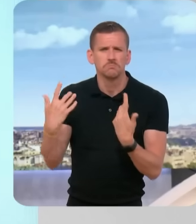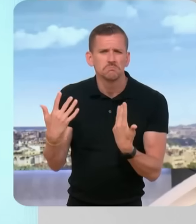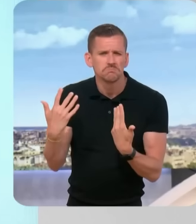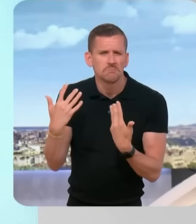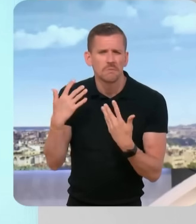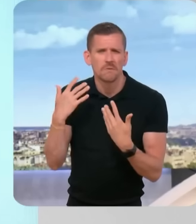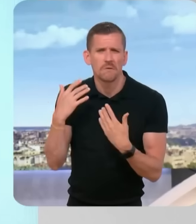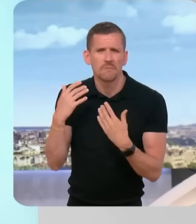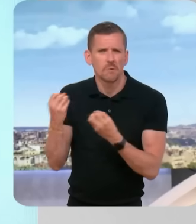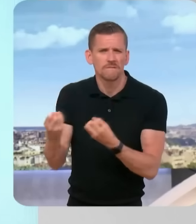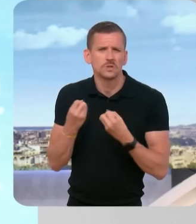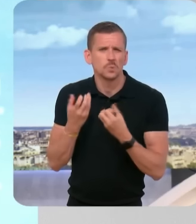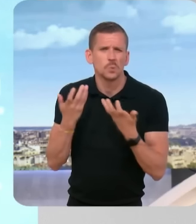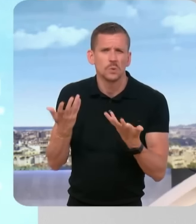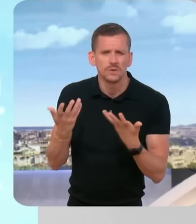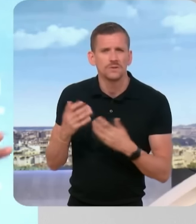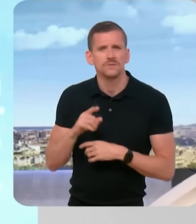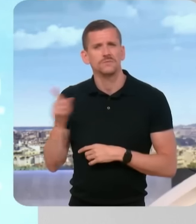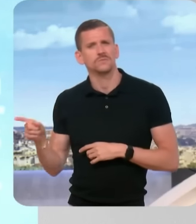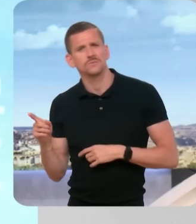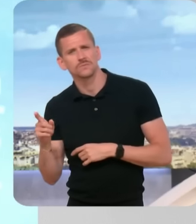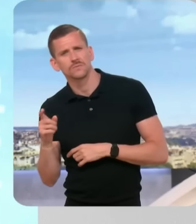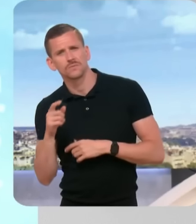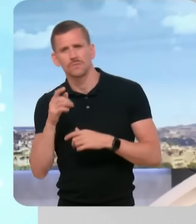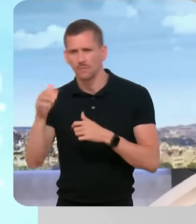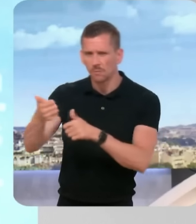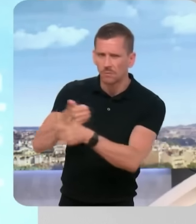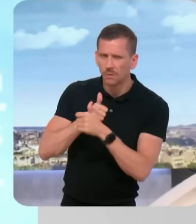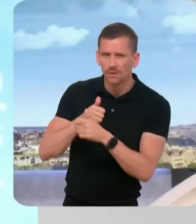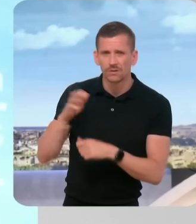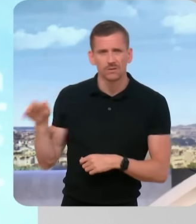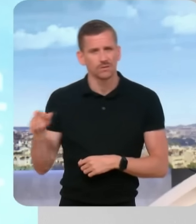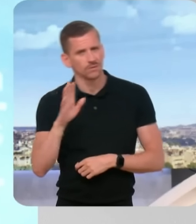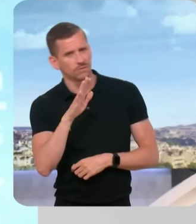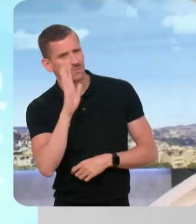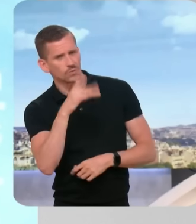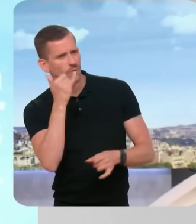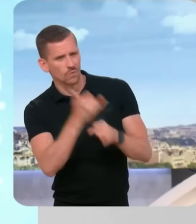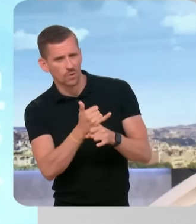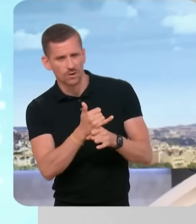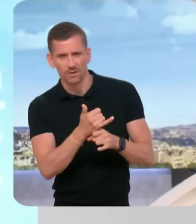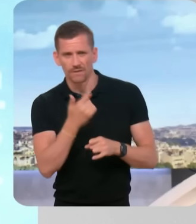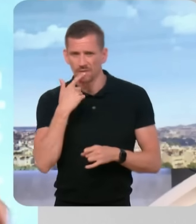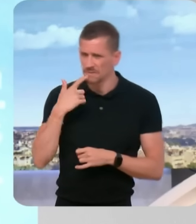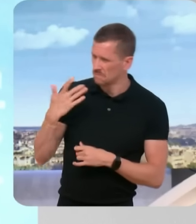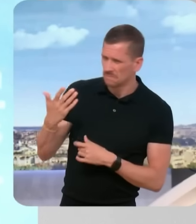provocation... Et ma suppléante a porté plainte pour dénonciation calomnieuse. Et je vous remercie d'évoquer ce sujet dont on avait parlé avant.